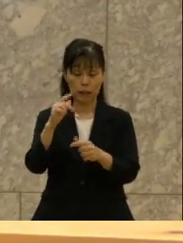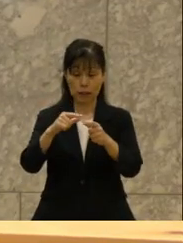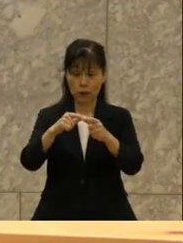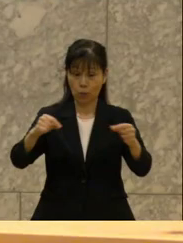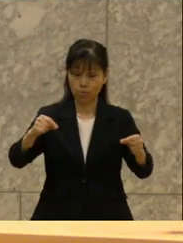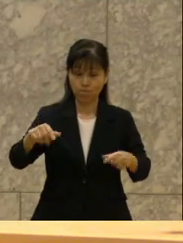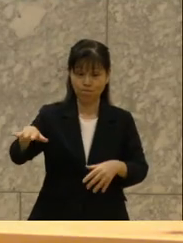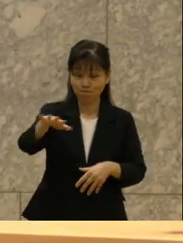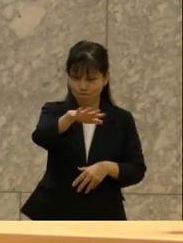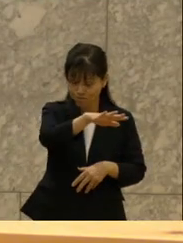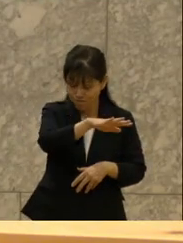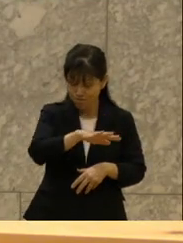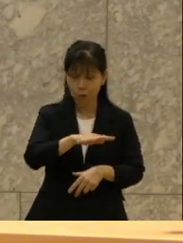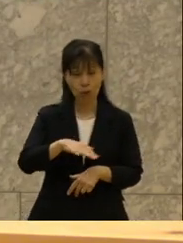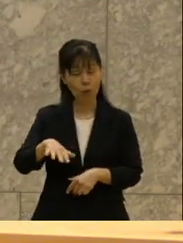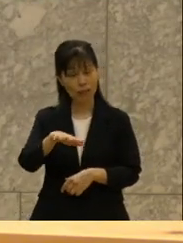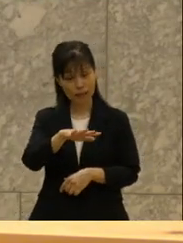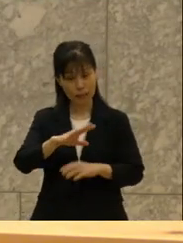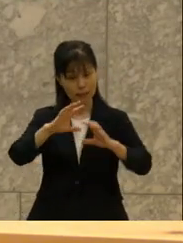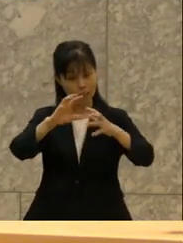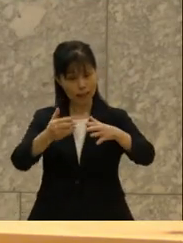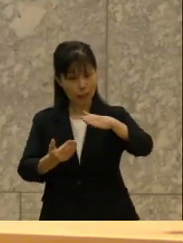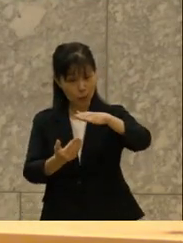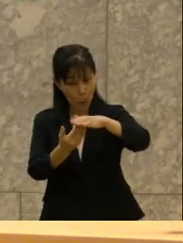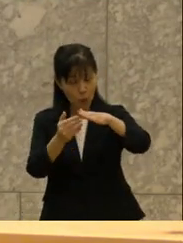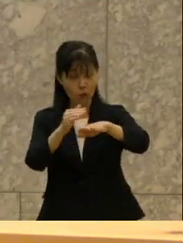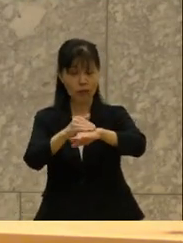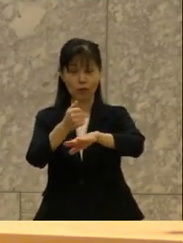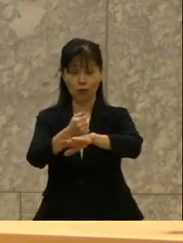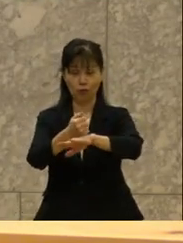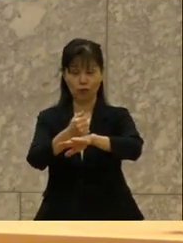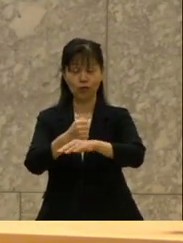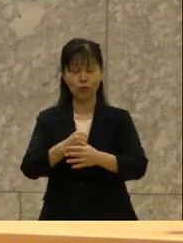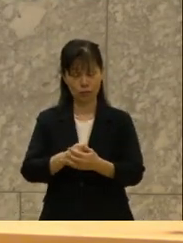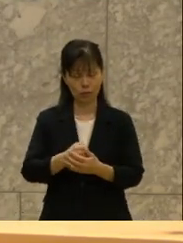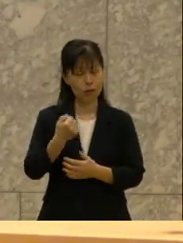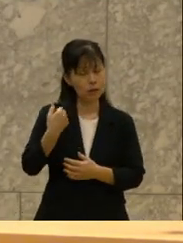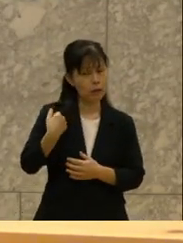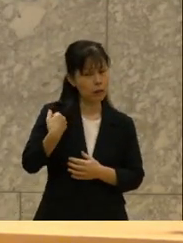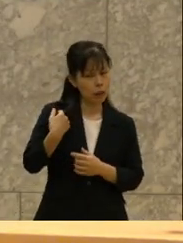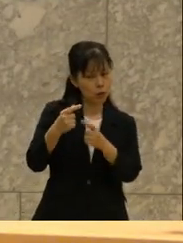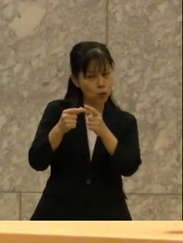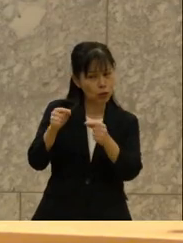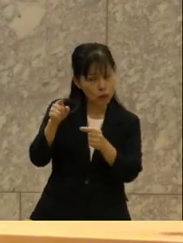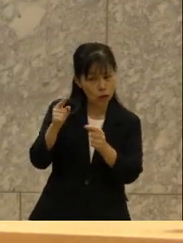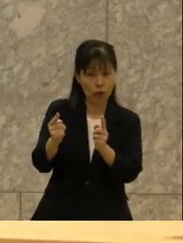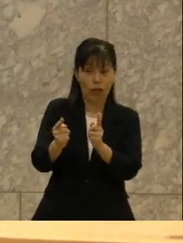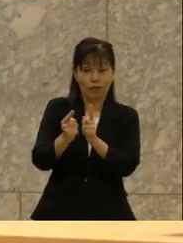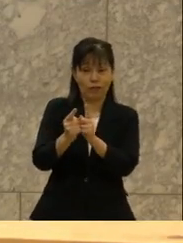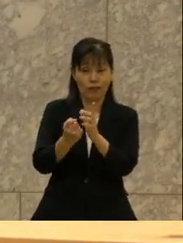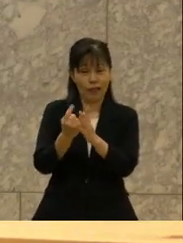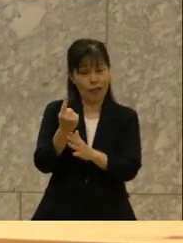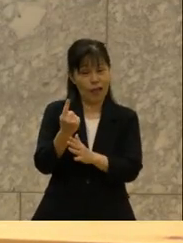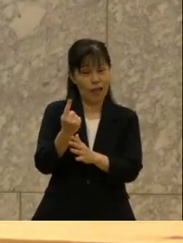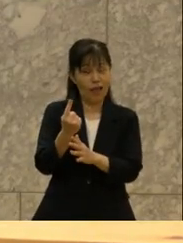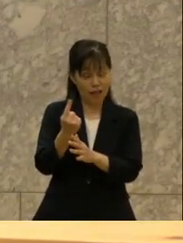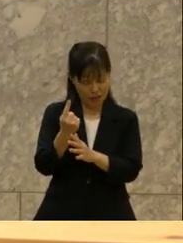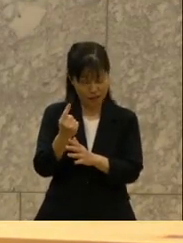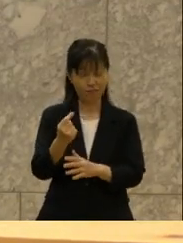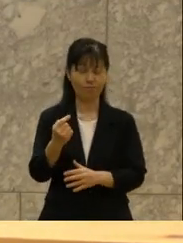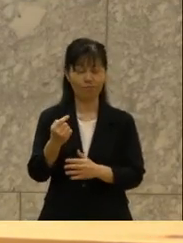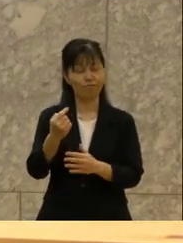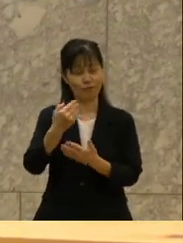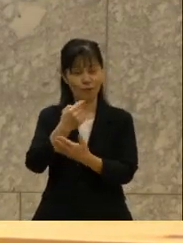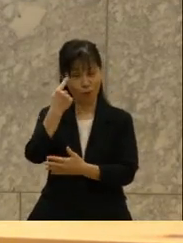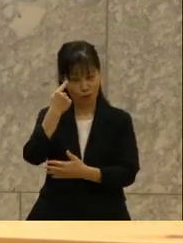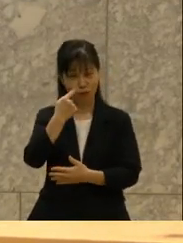中で子供たちがひょっとしたら世界最高の選手とそしてよく知らない国の選手と出会うきっかけそういうものを手にすることが